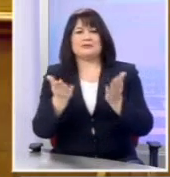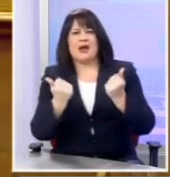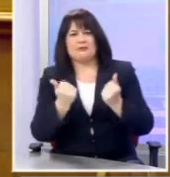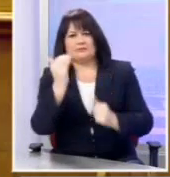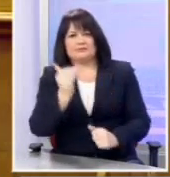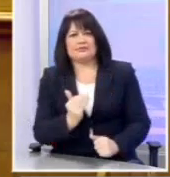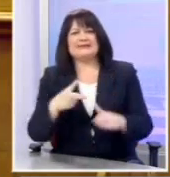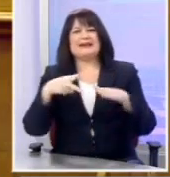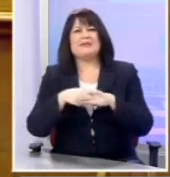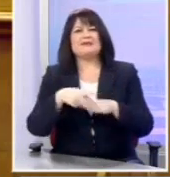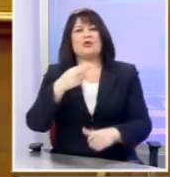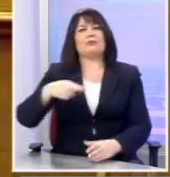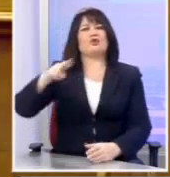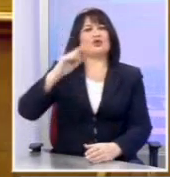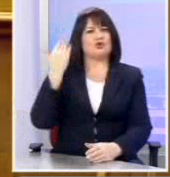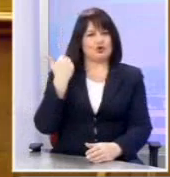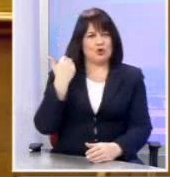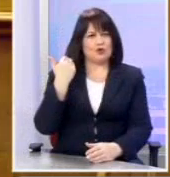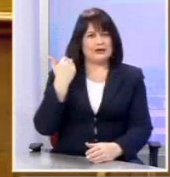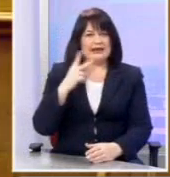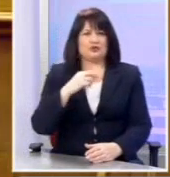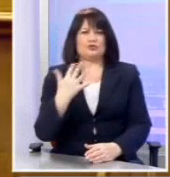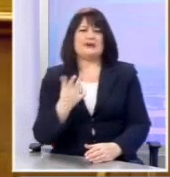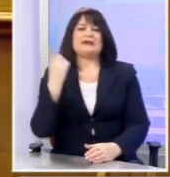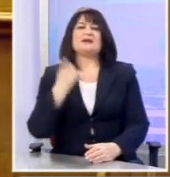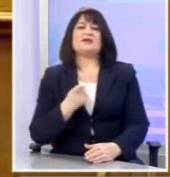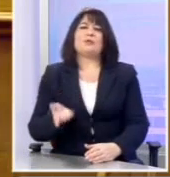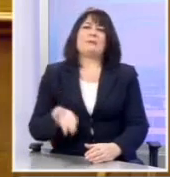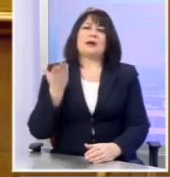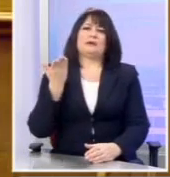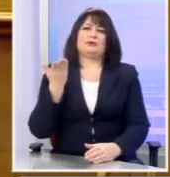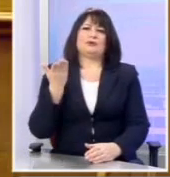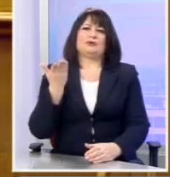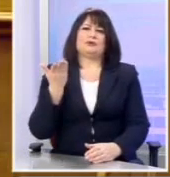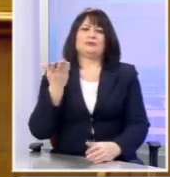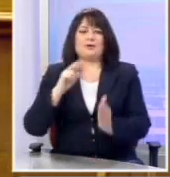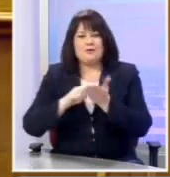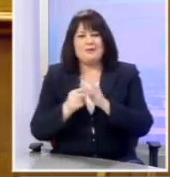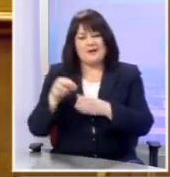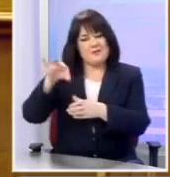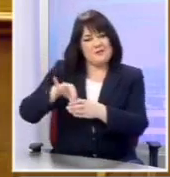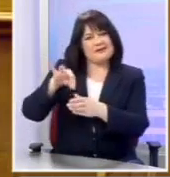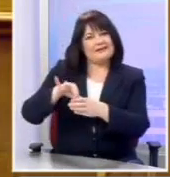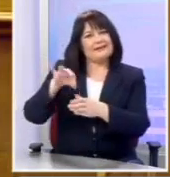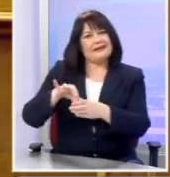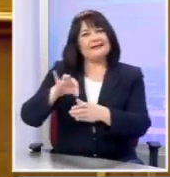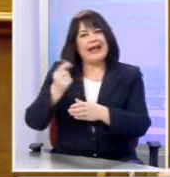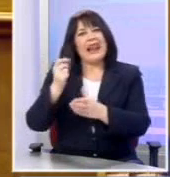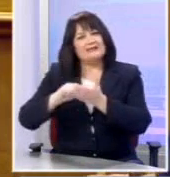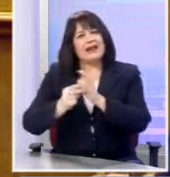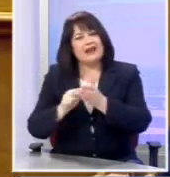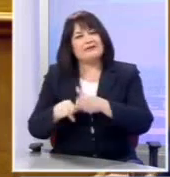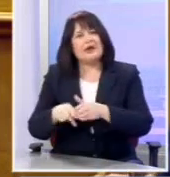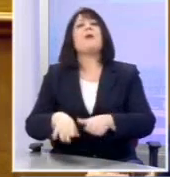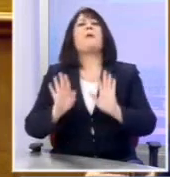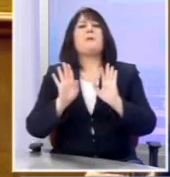τραπεζικά επιτόκια βρισκόντουσαν πάνω από το 25%, και αυτό προκειμένου να εξασφαλίζουν προμήθειες